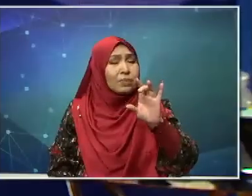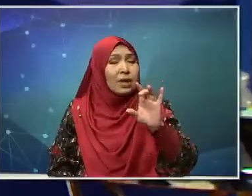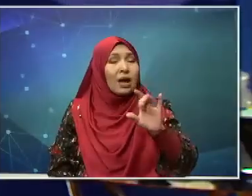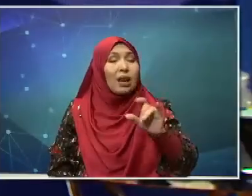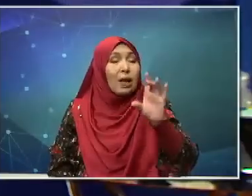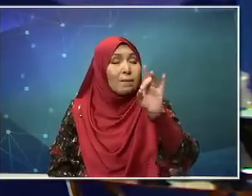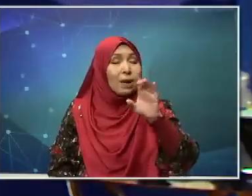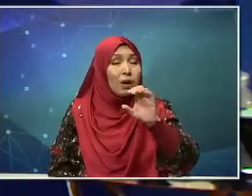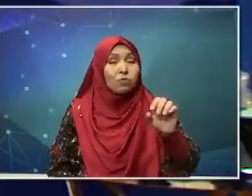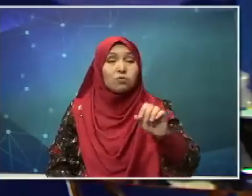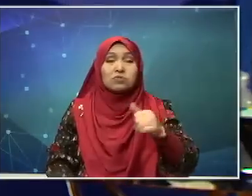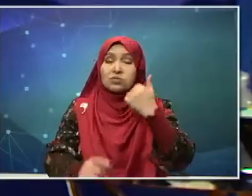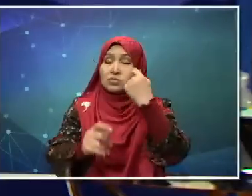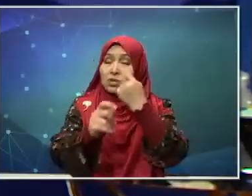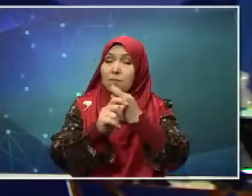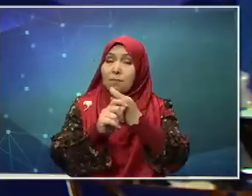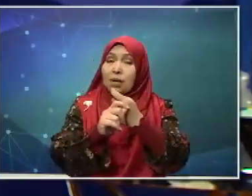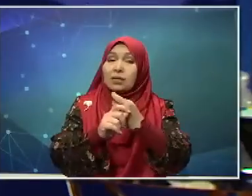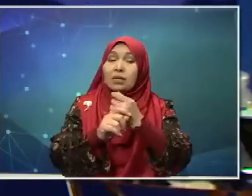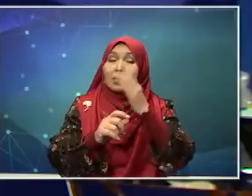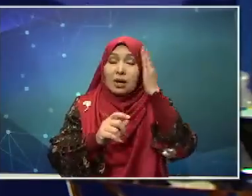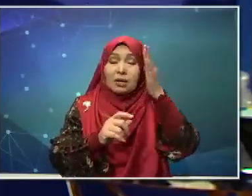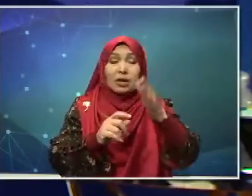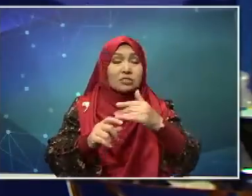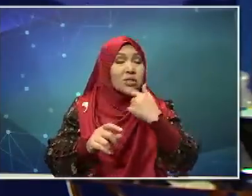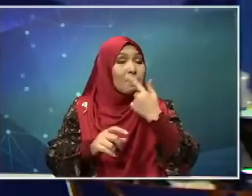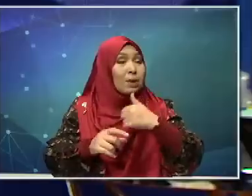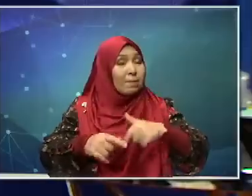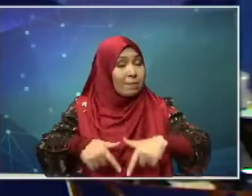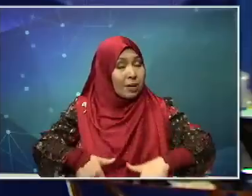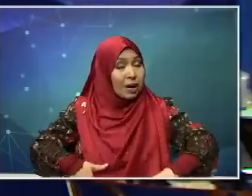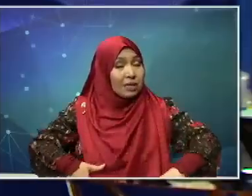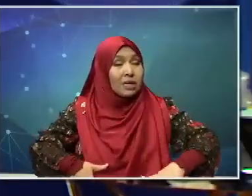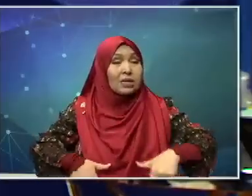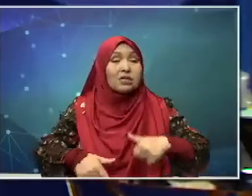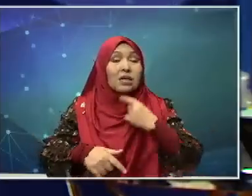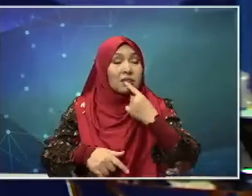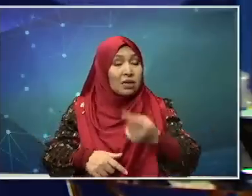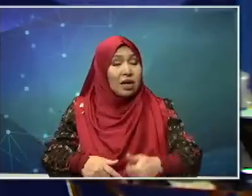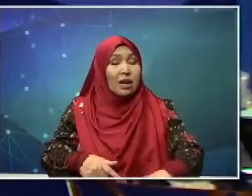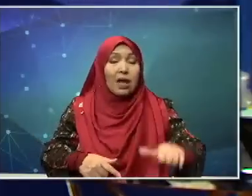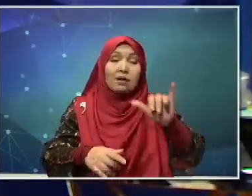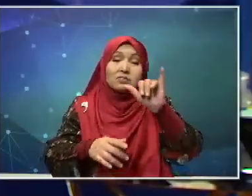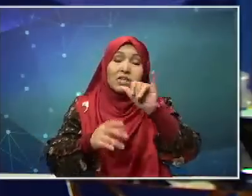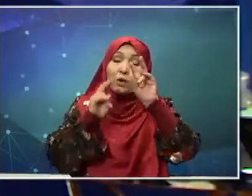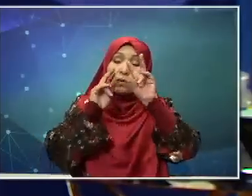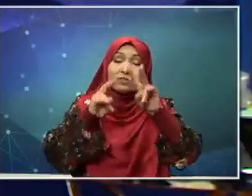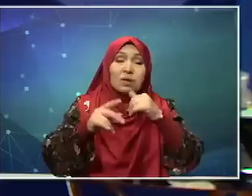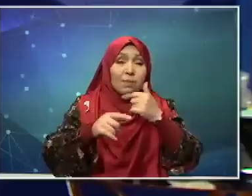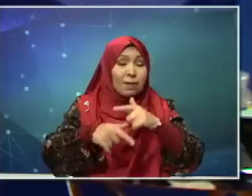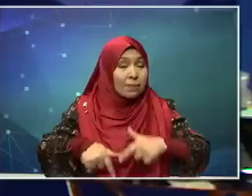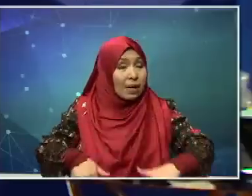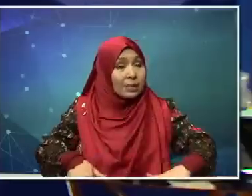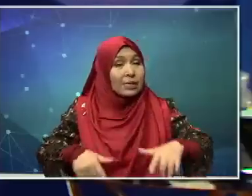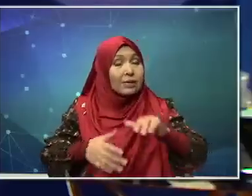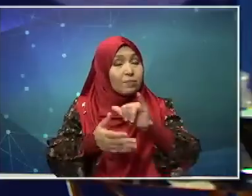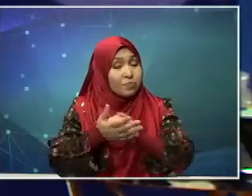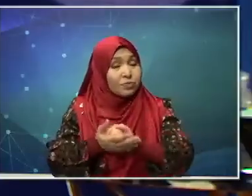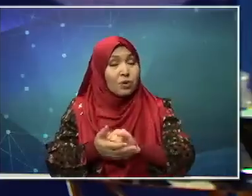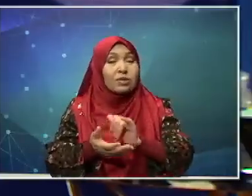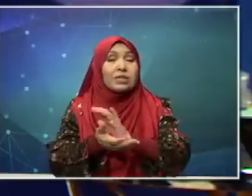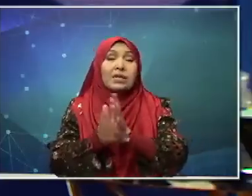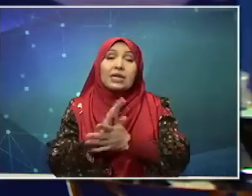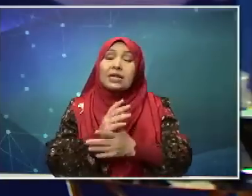10.00 dan jangan salah buktikan Viking selalu bermula tersebut